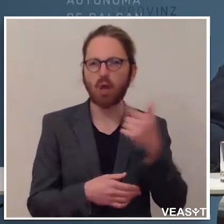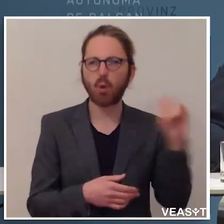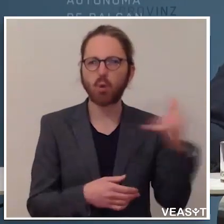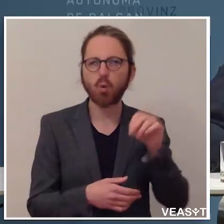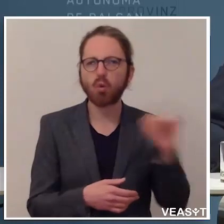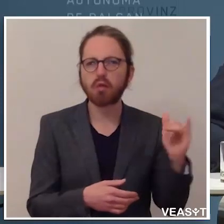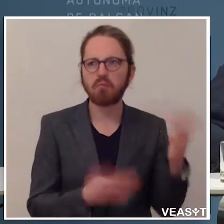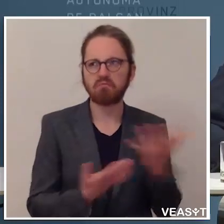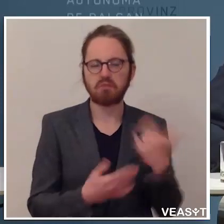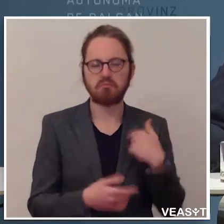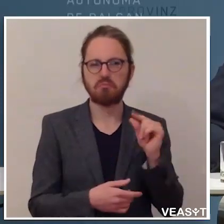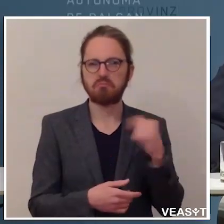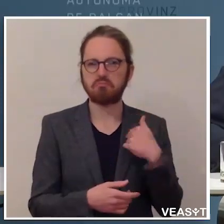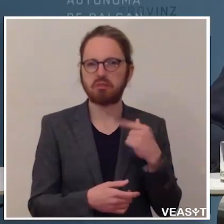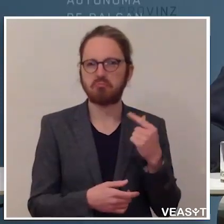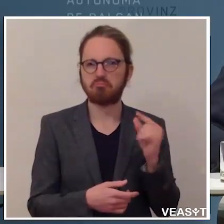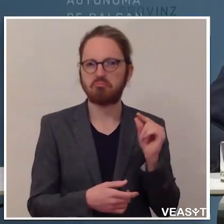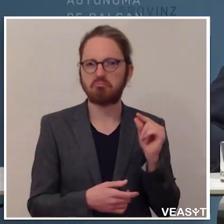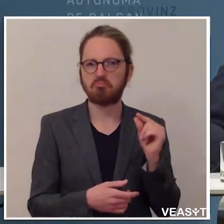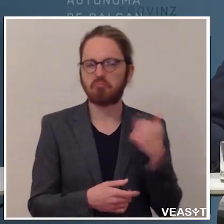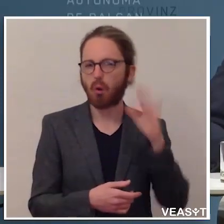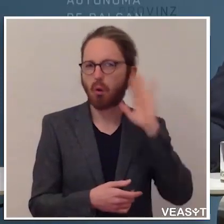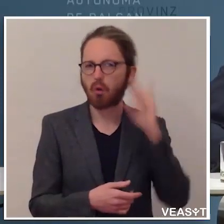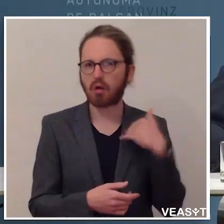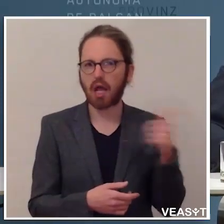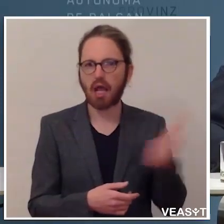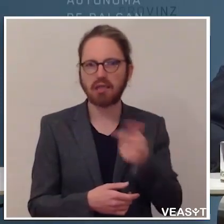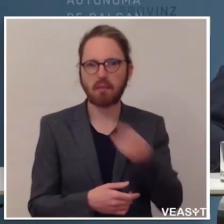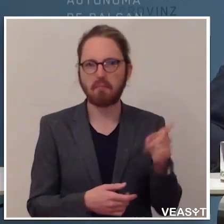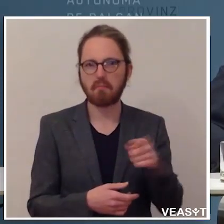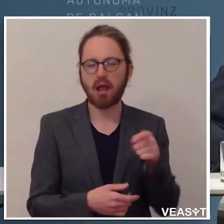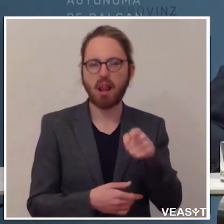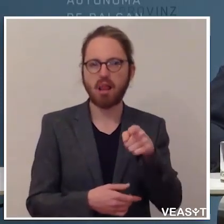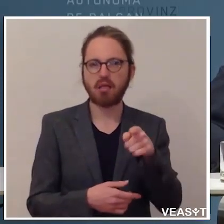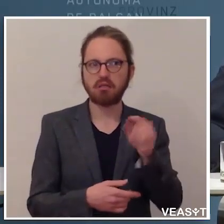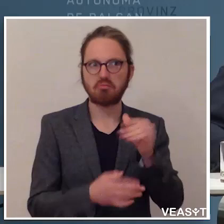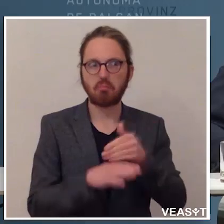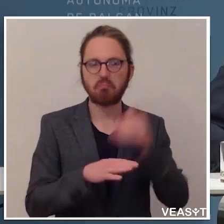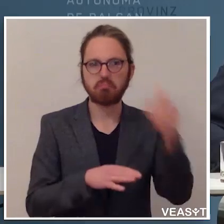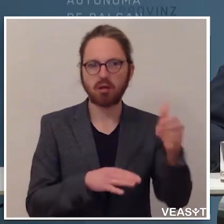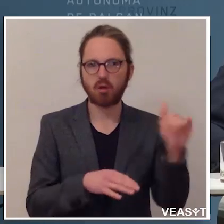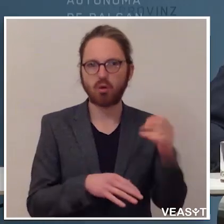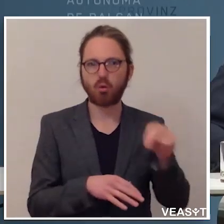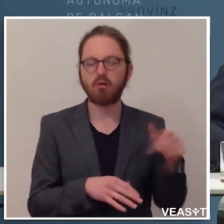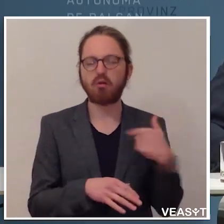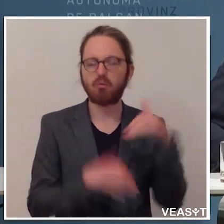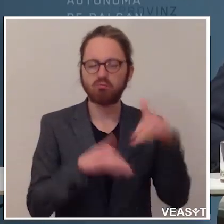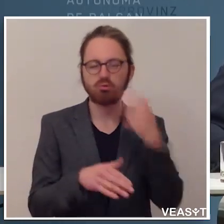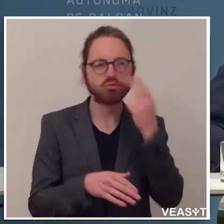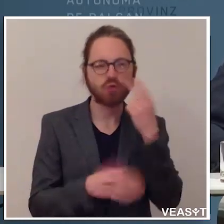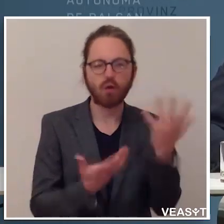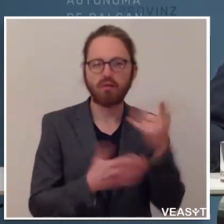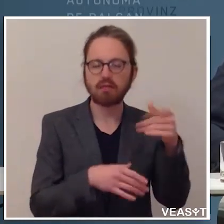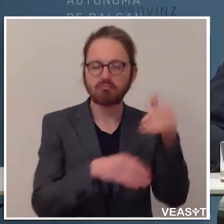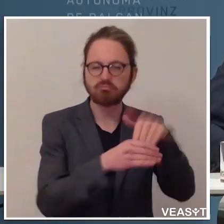das, was mir jetzt schon doch eigentlich, das ich habe, höre ich jetzt das erste Mal, dass wir hier diese Verzögerung haben und da müsste ich genau schauen, um was es genau da